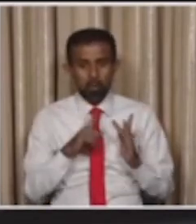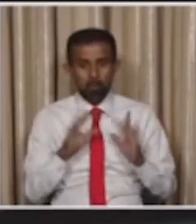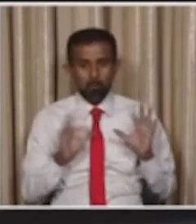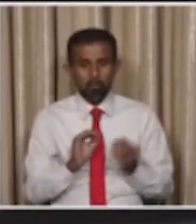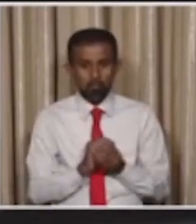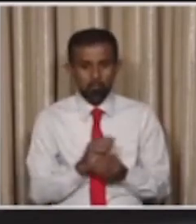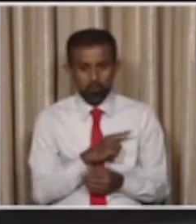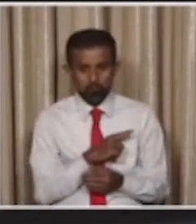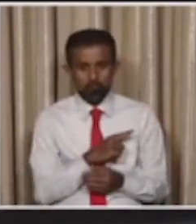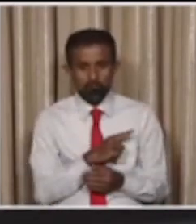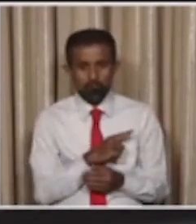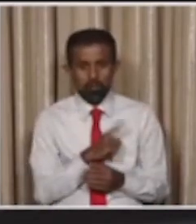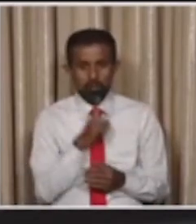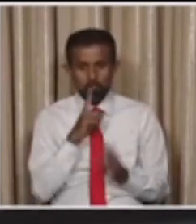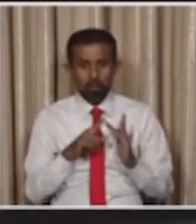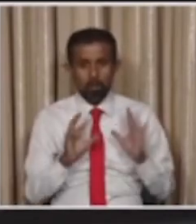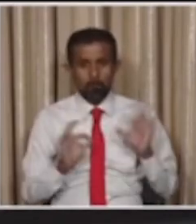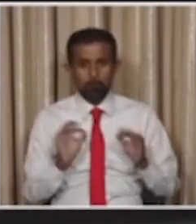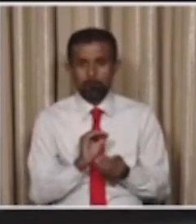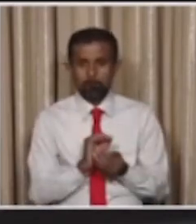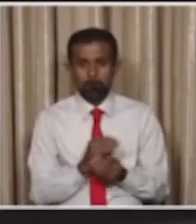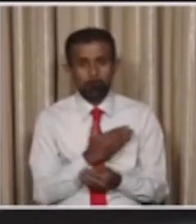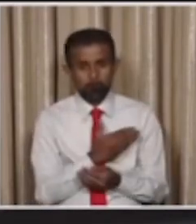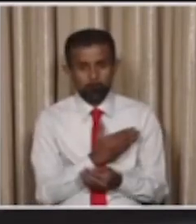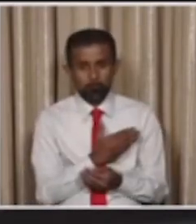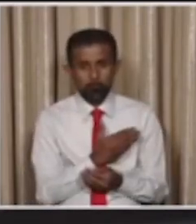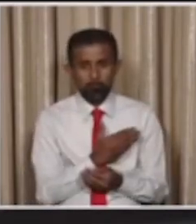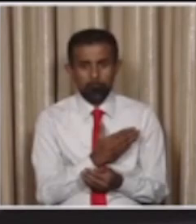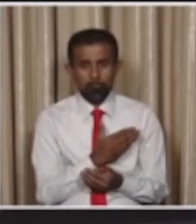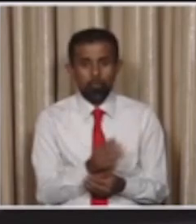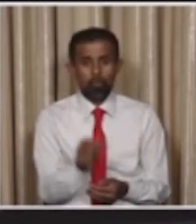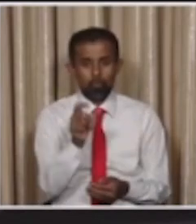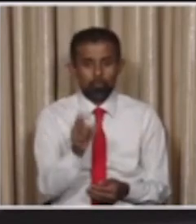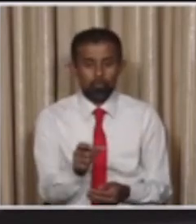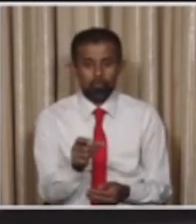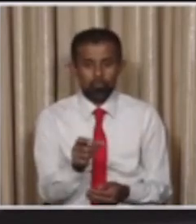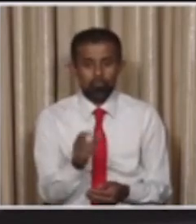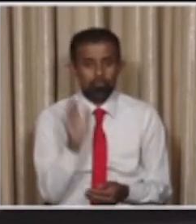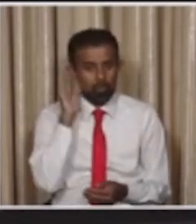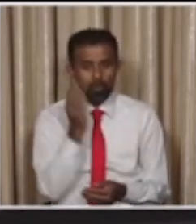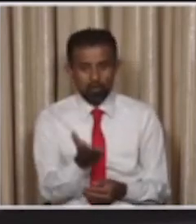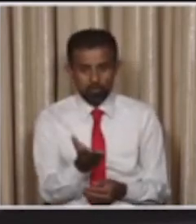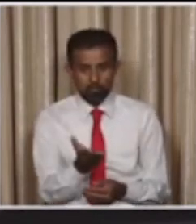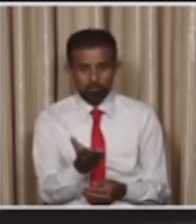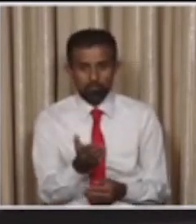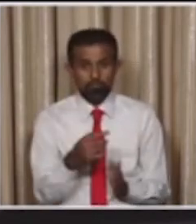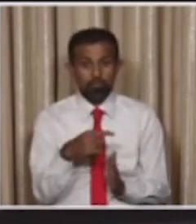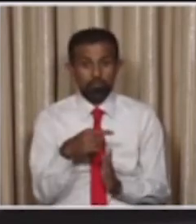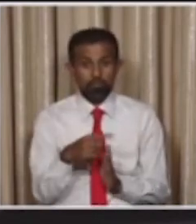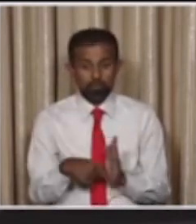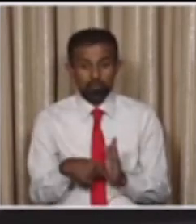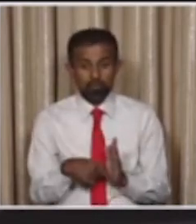තියෙනවද? ඒ රක්ෂණය තියෙනවා නම් ඒ සභානායකතුමා ඔබතුමාගෙන් මම මේ අහන්නේ, මේ රටක්